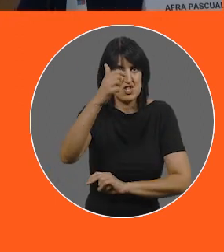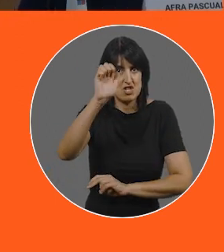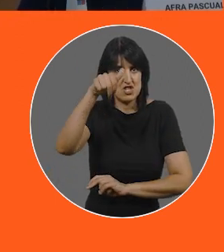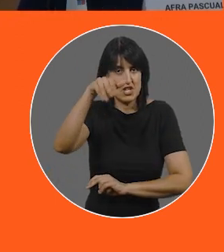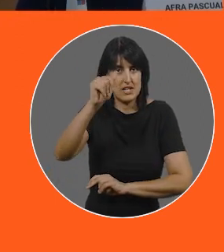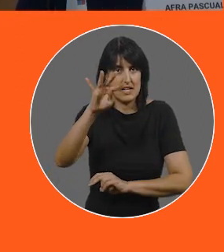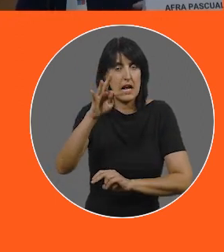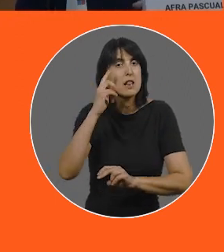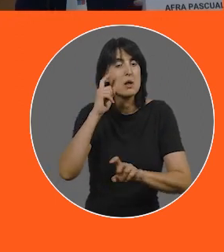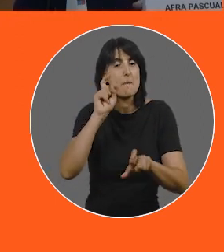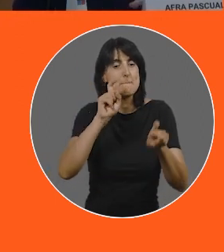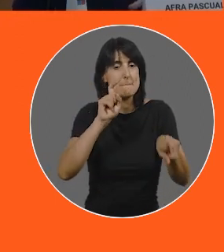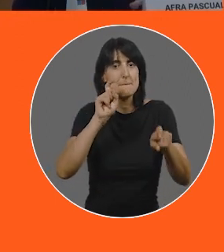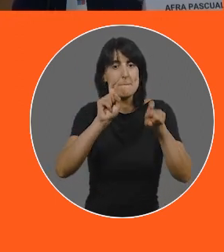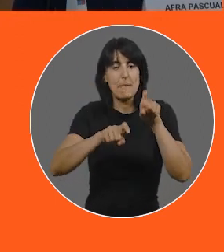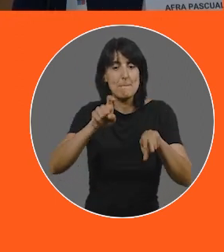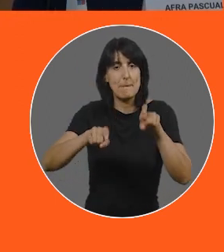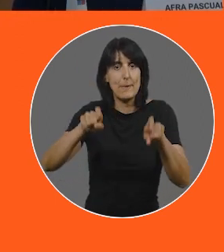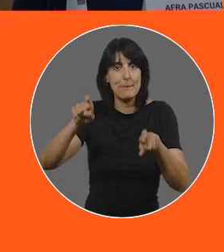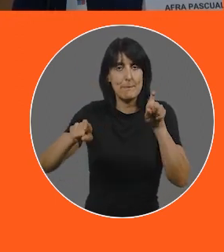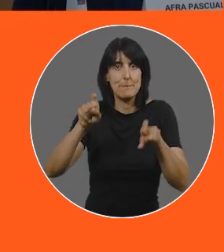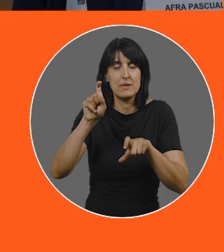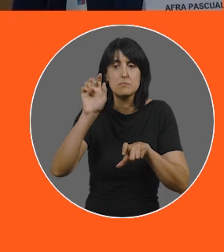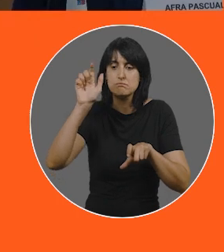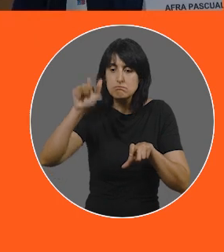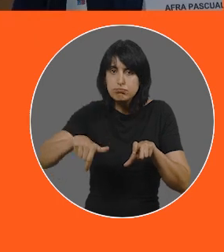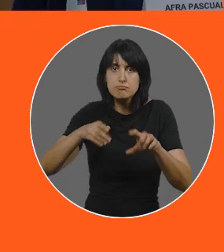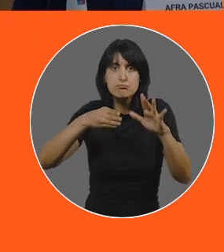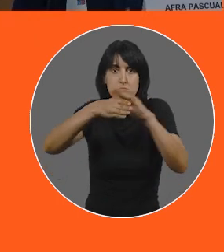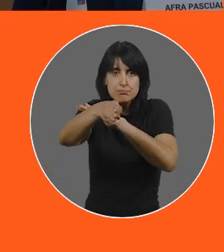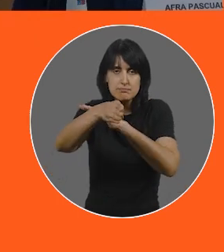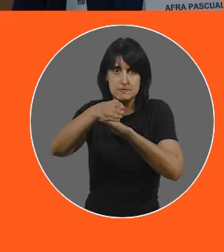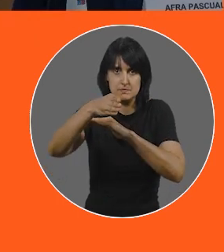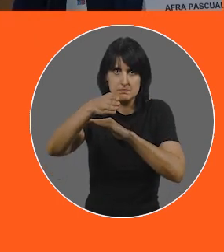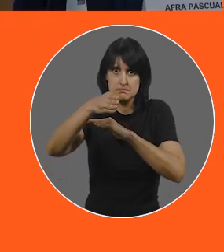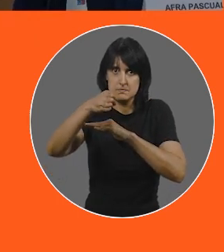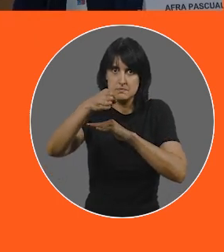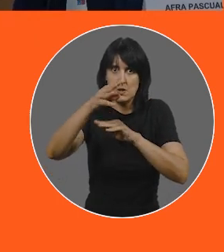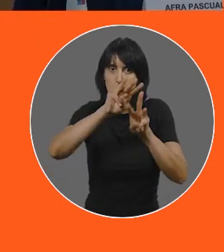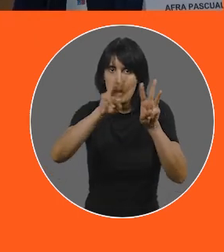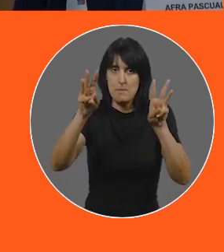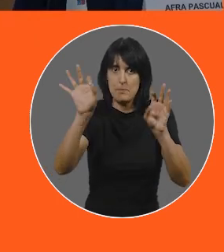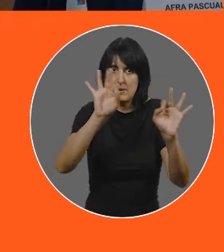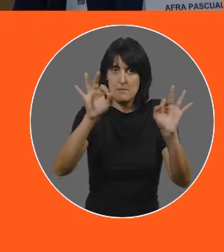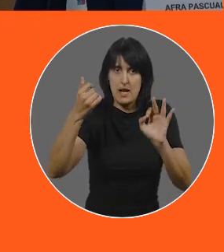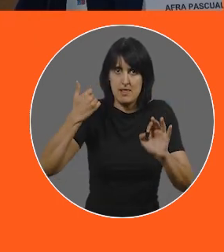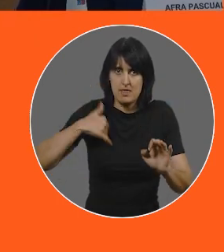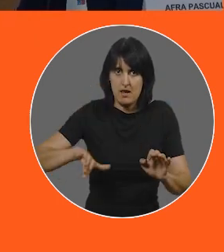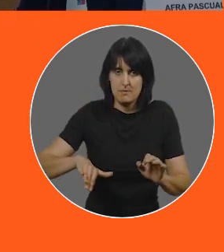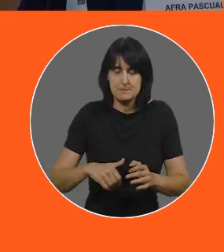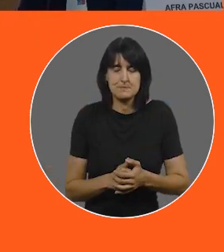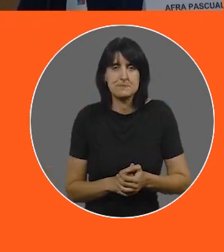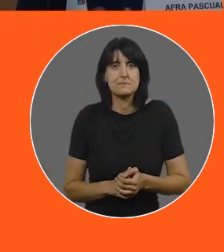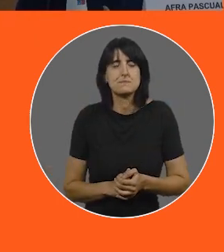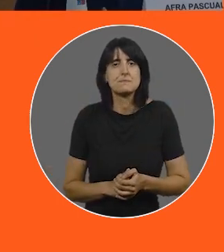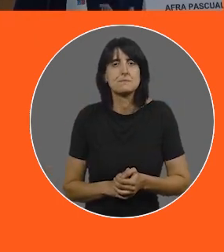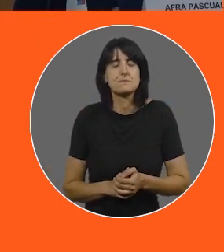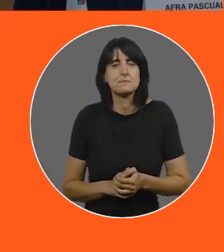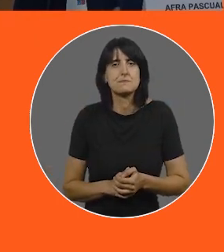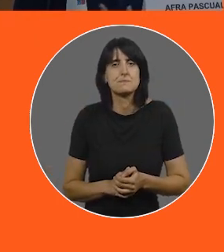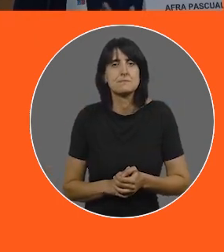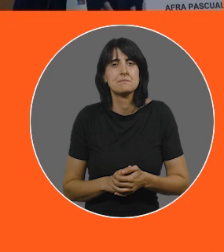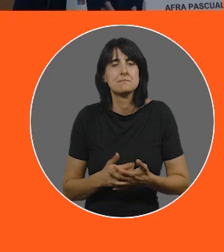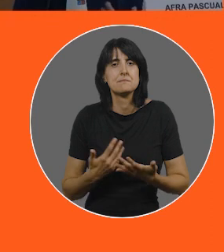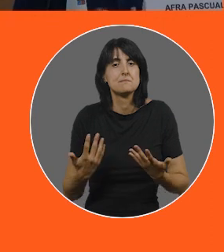saber exactament el punt on em trobo i només apretant la tecla Enter puc accedir al contingut d'aquella pàgina. Per